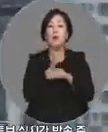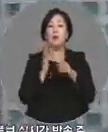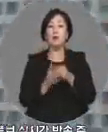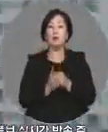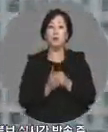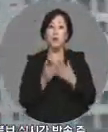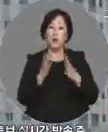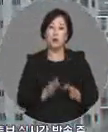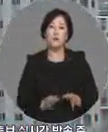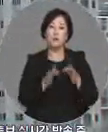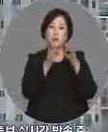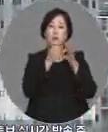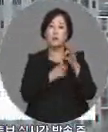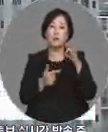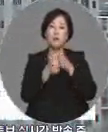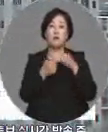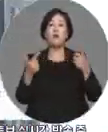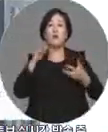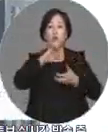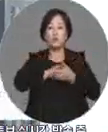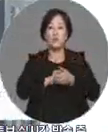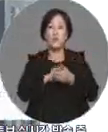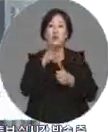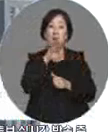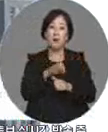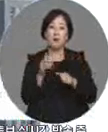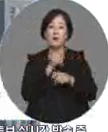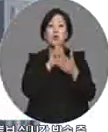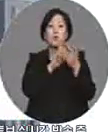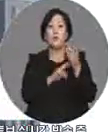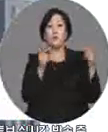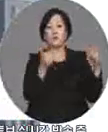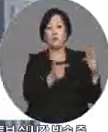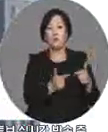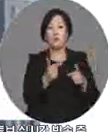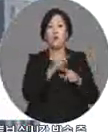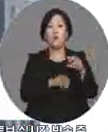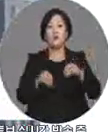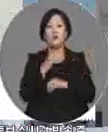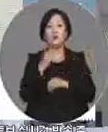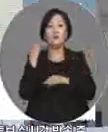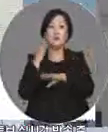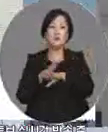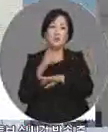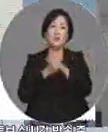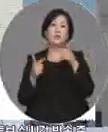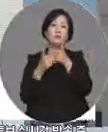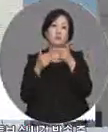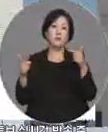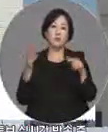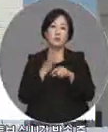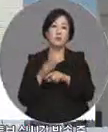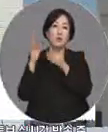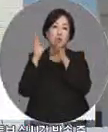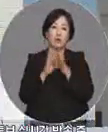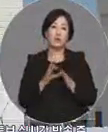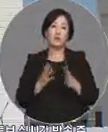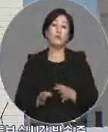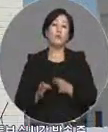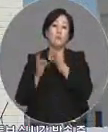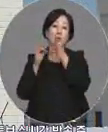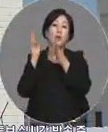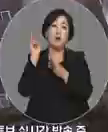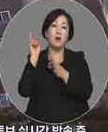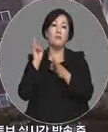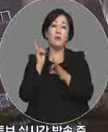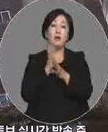금리 인상과 규제 강화 속에 매매는 주는 대신 그 수요가 전세로 몰리며 전세가를 밀어올릴 가능성도